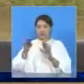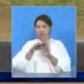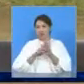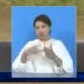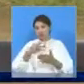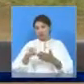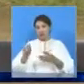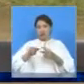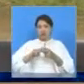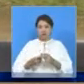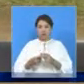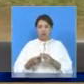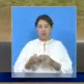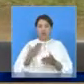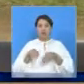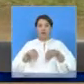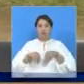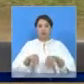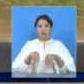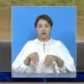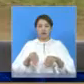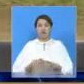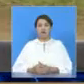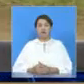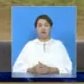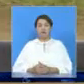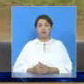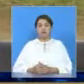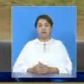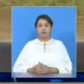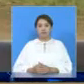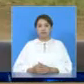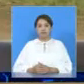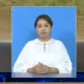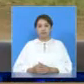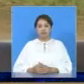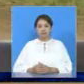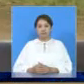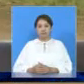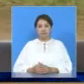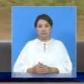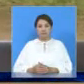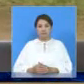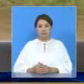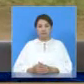Приобрели оборудование, орошение, системы валей